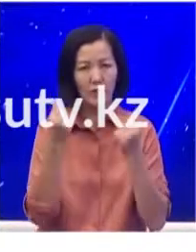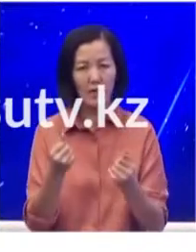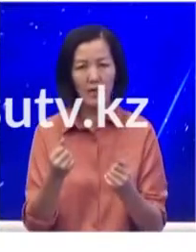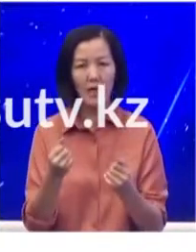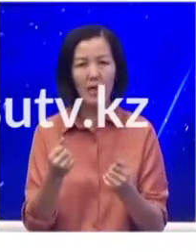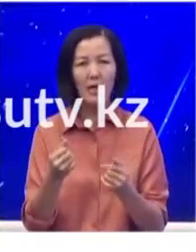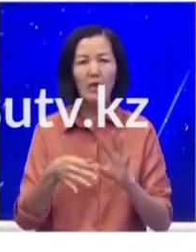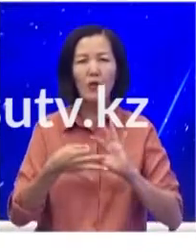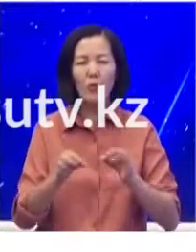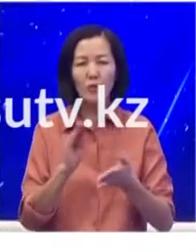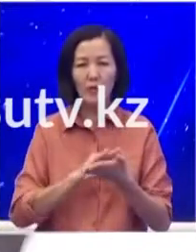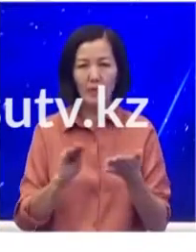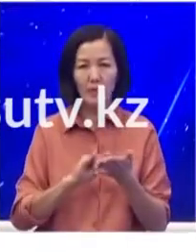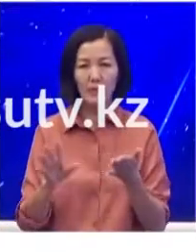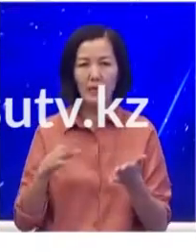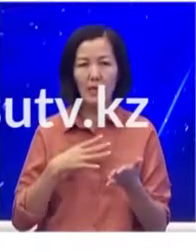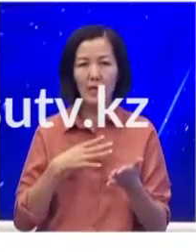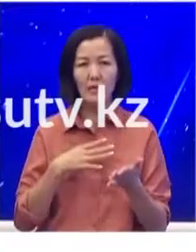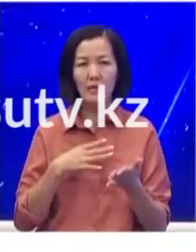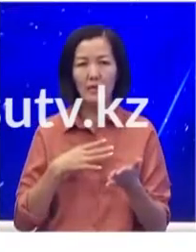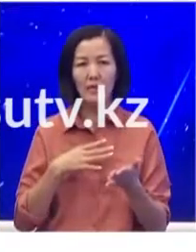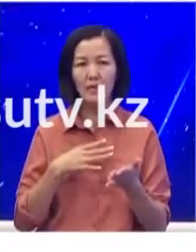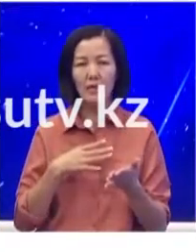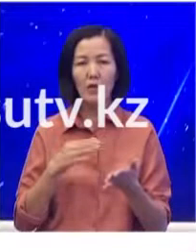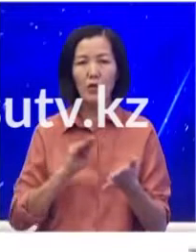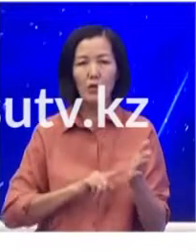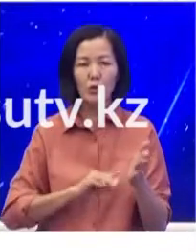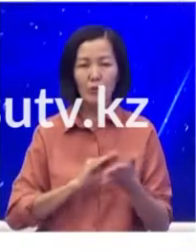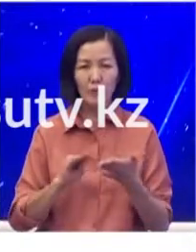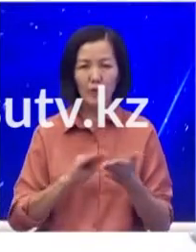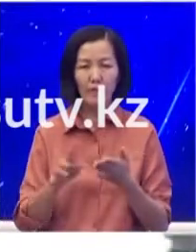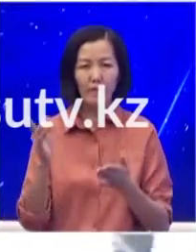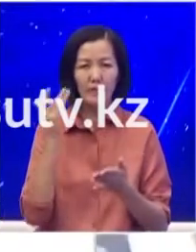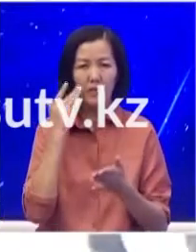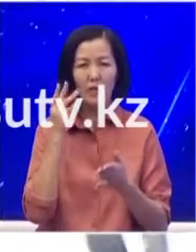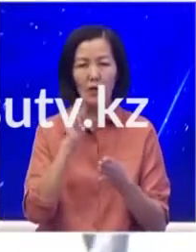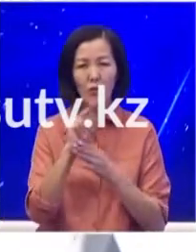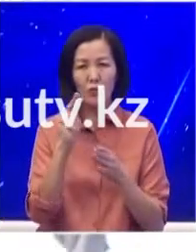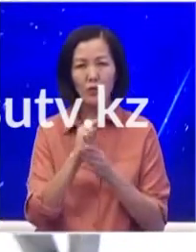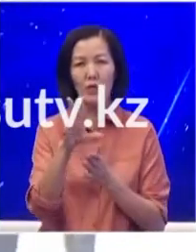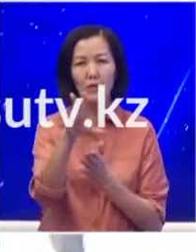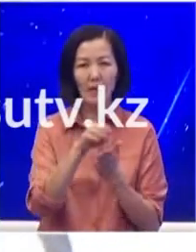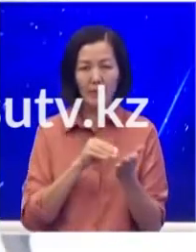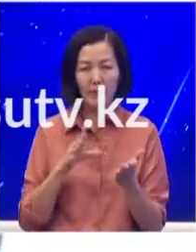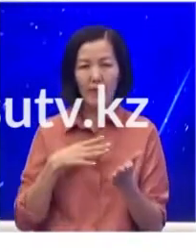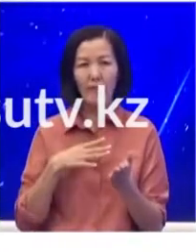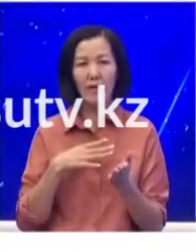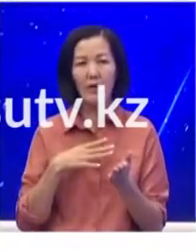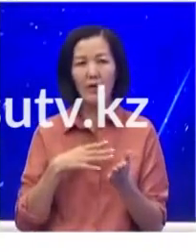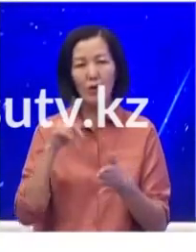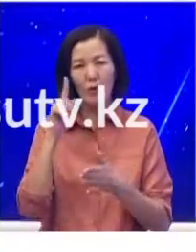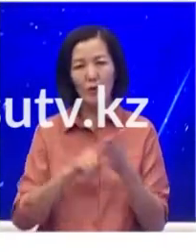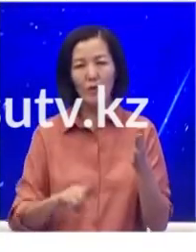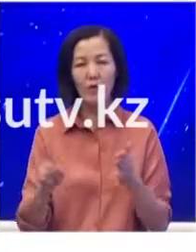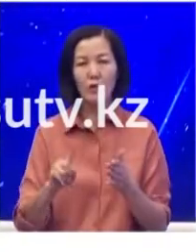видеть самый корень любой проблемы. Будучи молодыми журналистами, мы всегда учились у нее всему, чему только могли, и были уверены, что